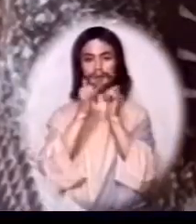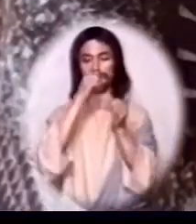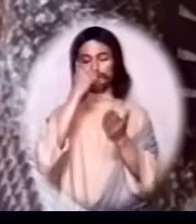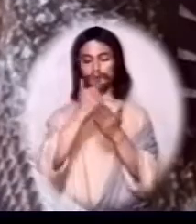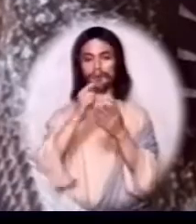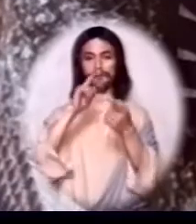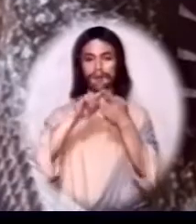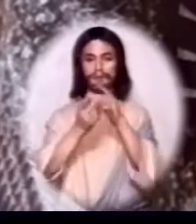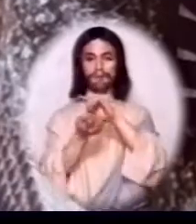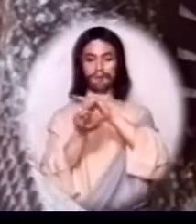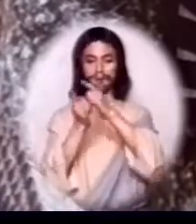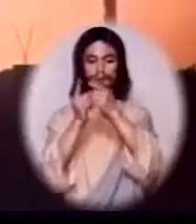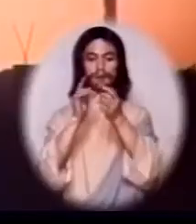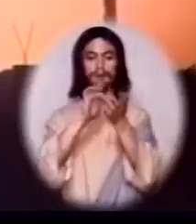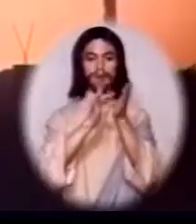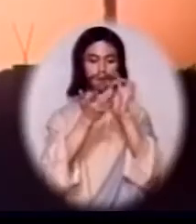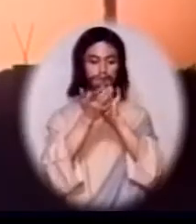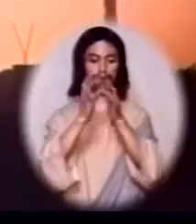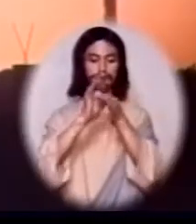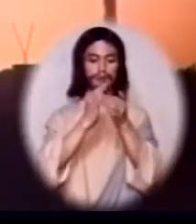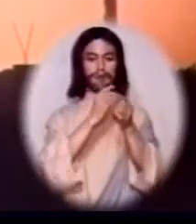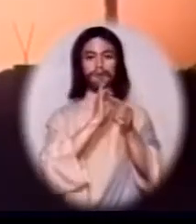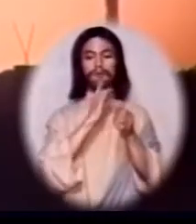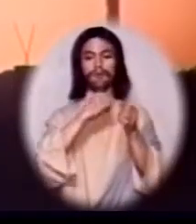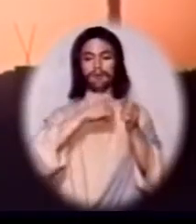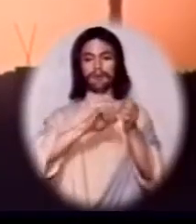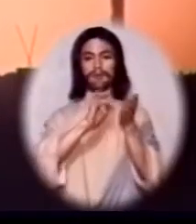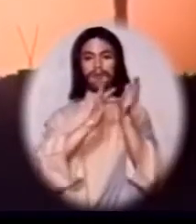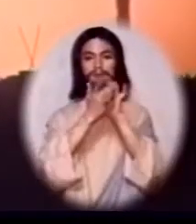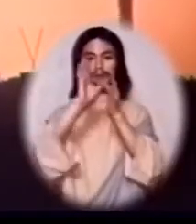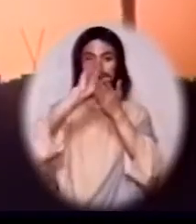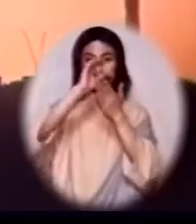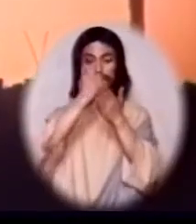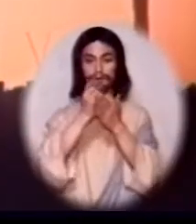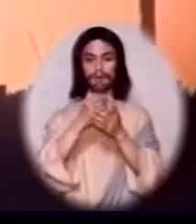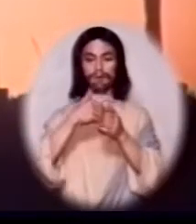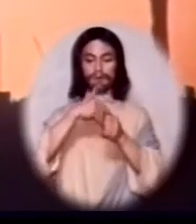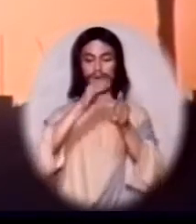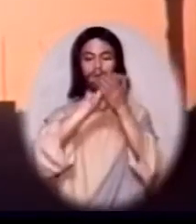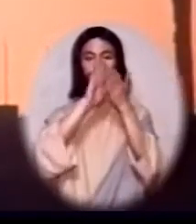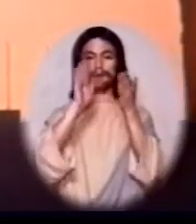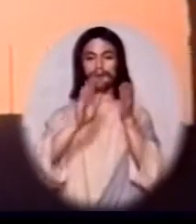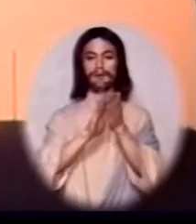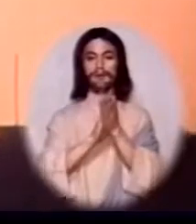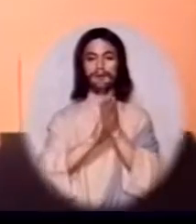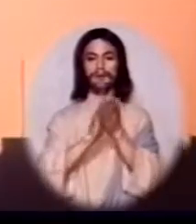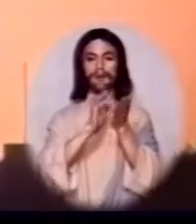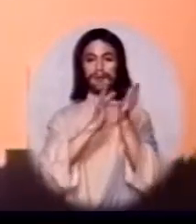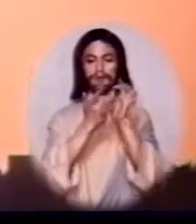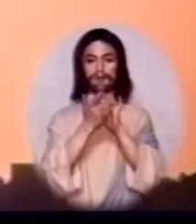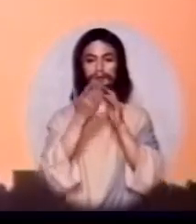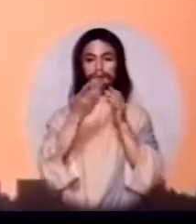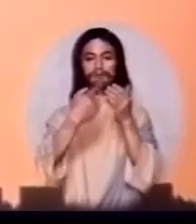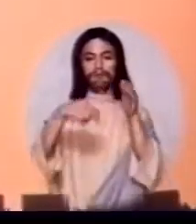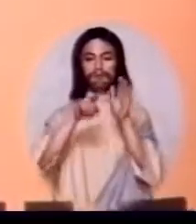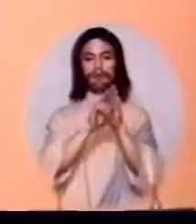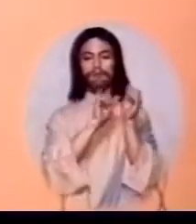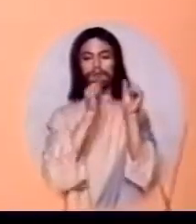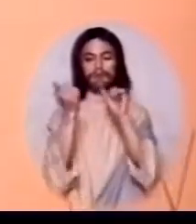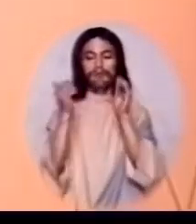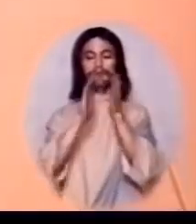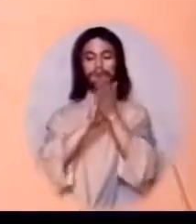인간의 죄에 대한 속죄물로 그의 독생자 예수 그리스도를 이 땅에 보내셨습니다. 그는 당신을